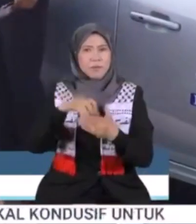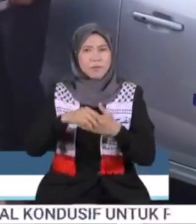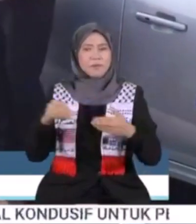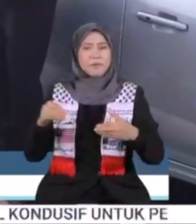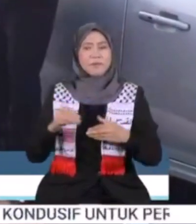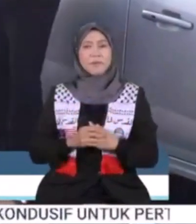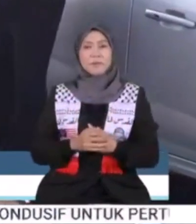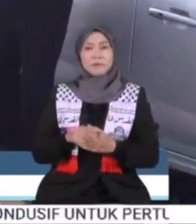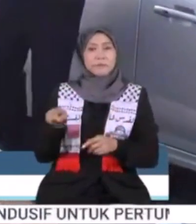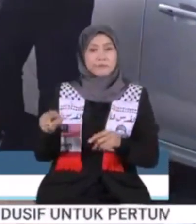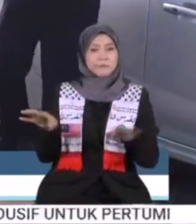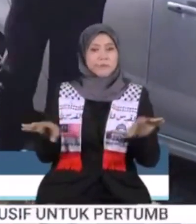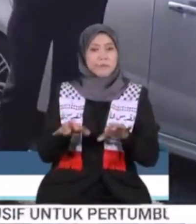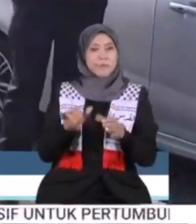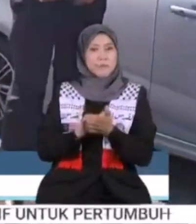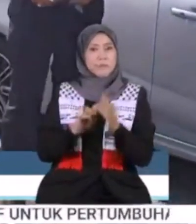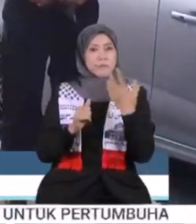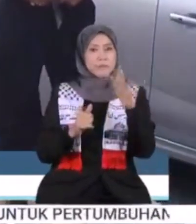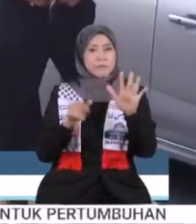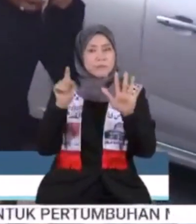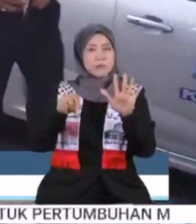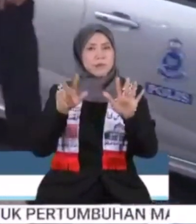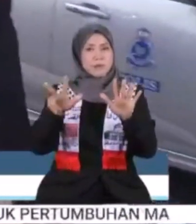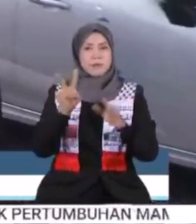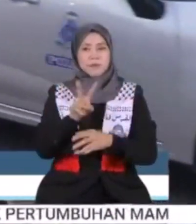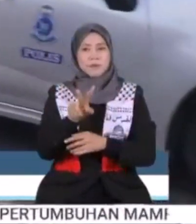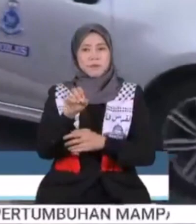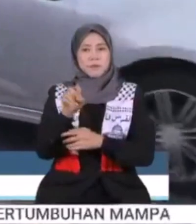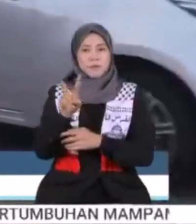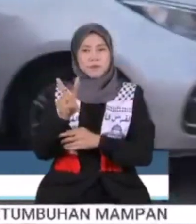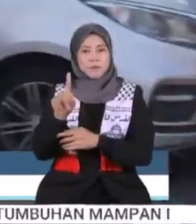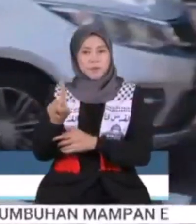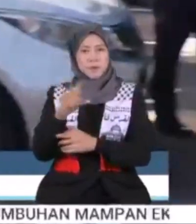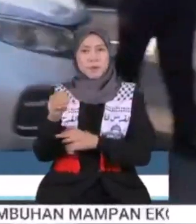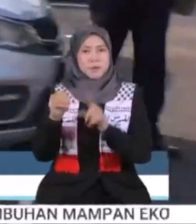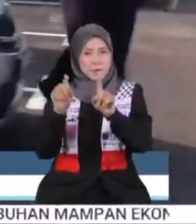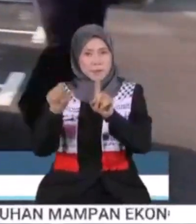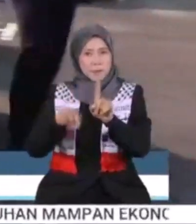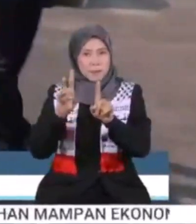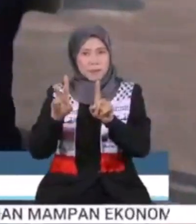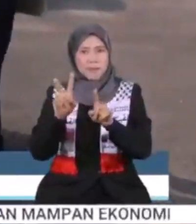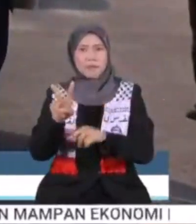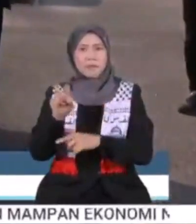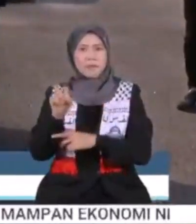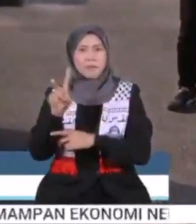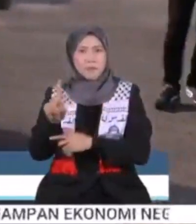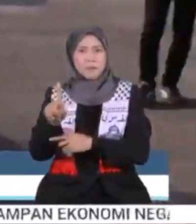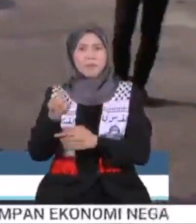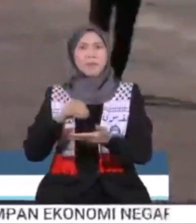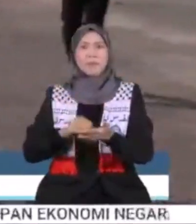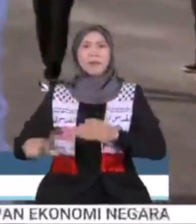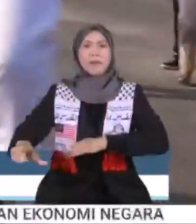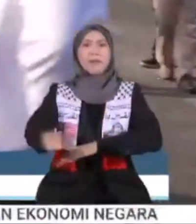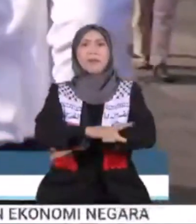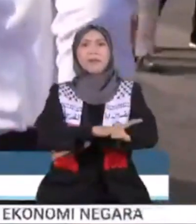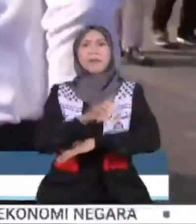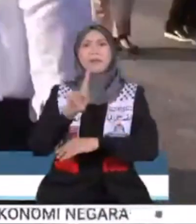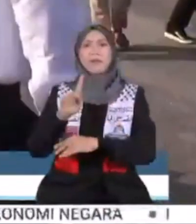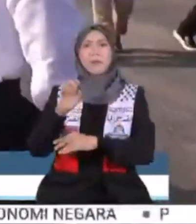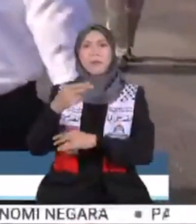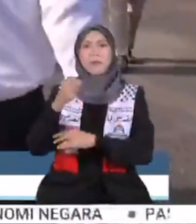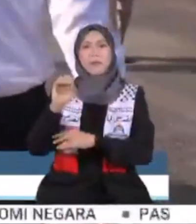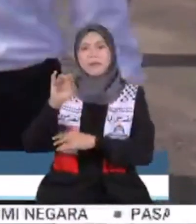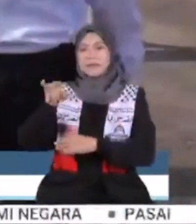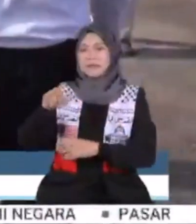RM6,500. Perbuatan dilakukan pada 15 Mac 2021 dan 1 Julai 2021 di ladang Kofoh Mill